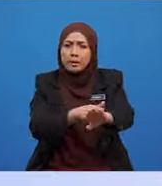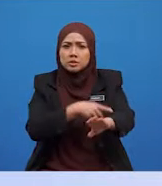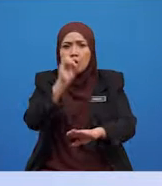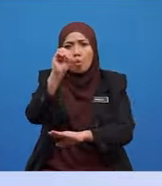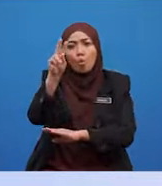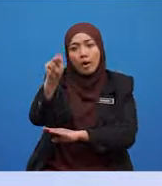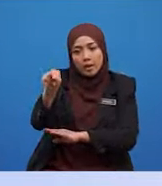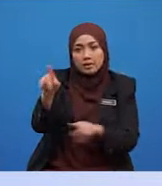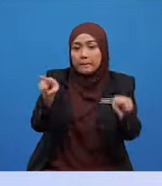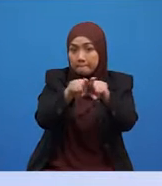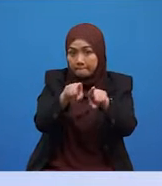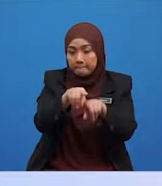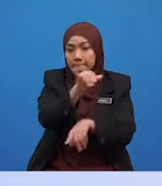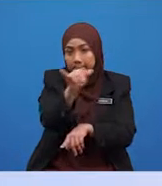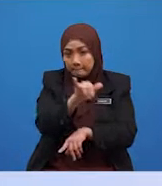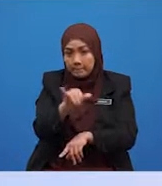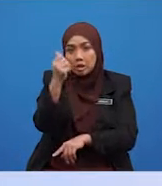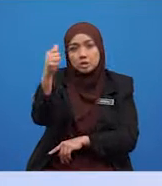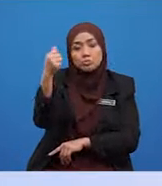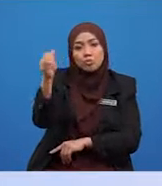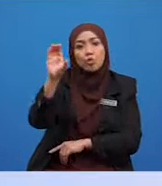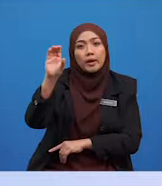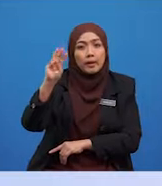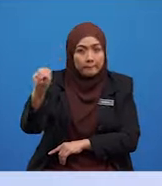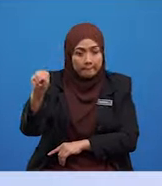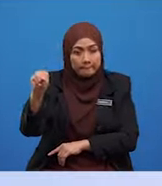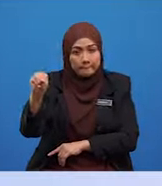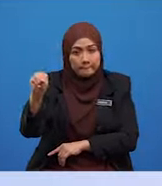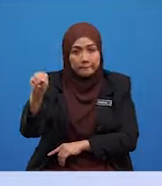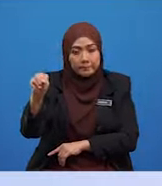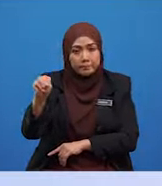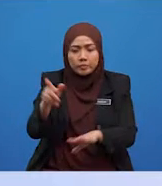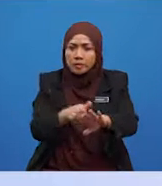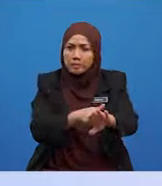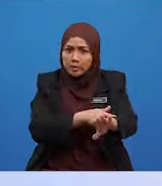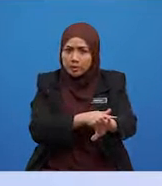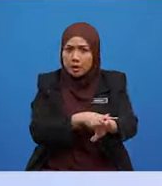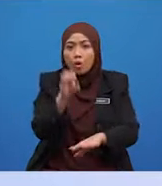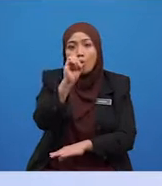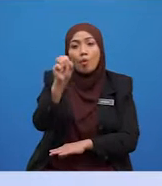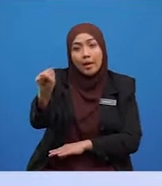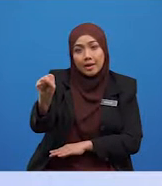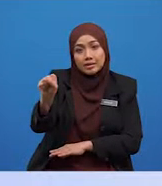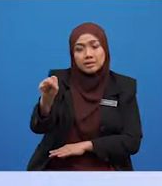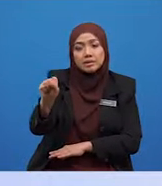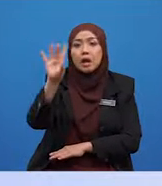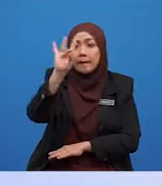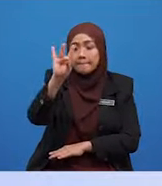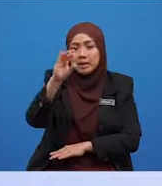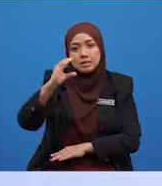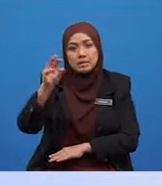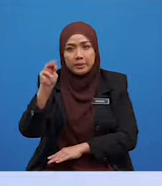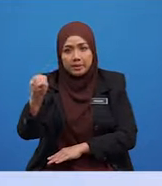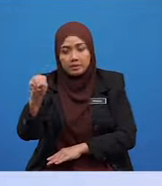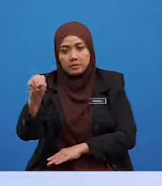Panjang ON sama dengan 10 cm. Panjang OS sama dengan